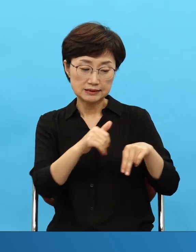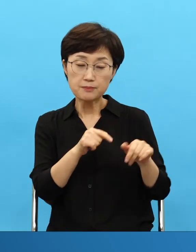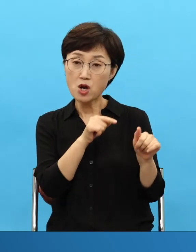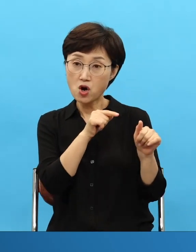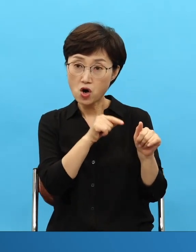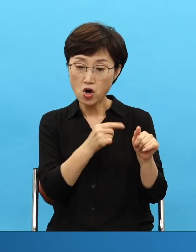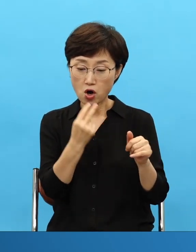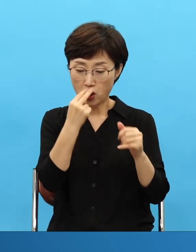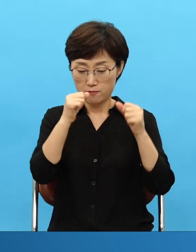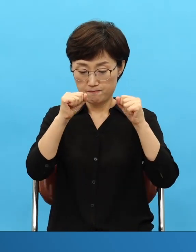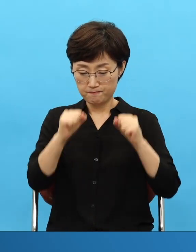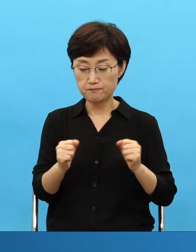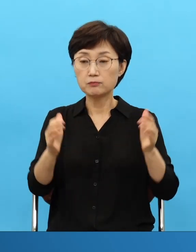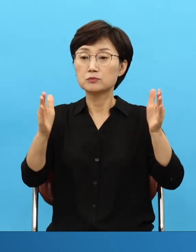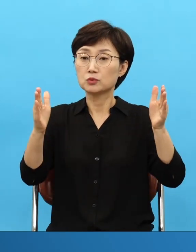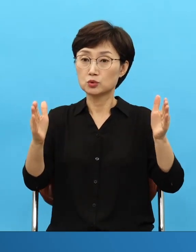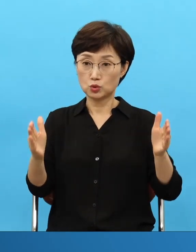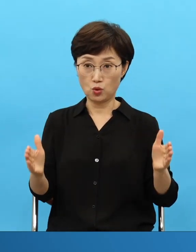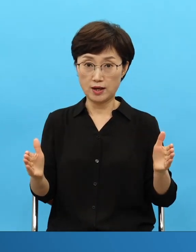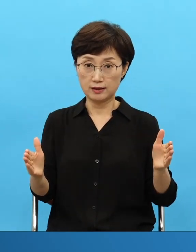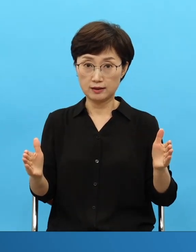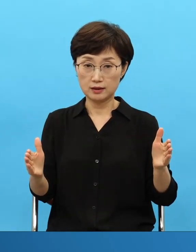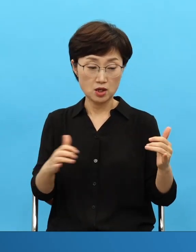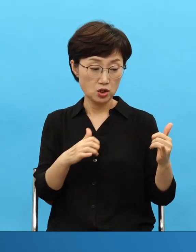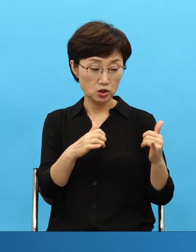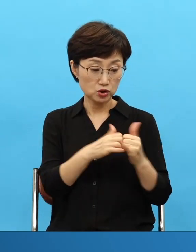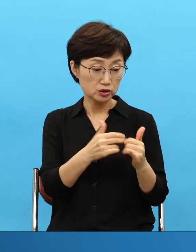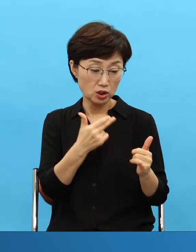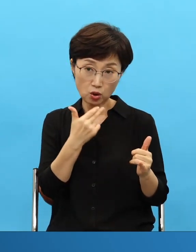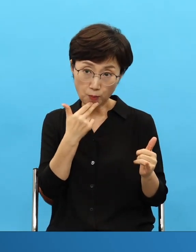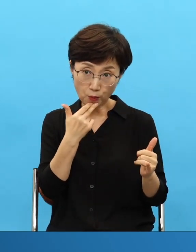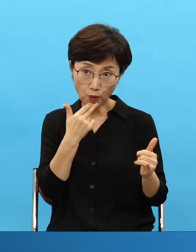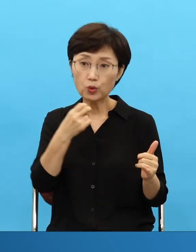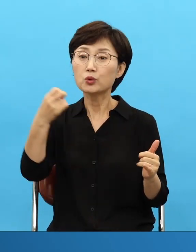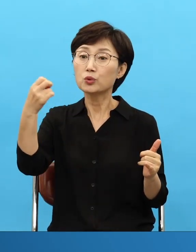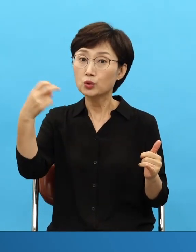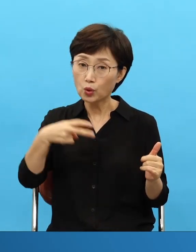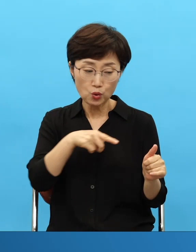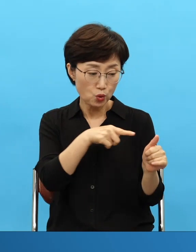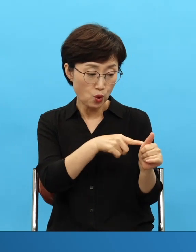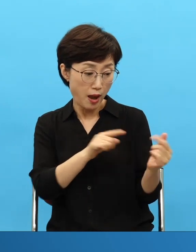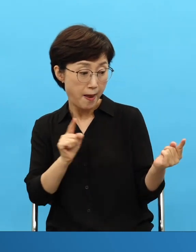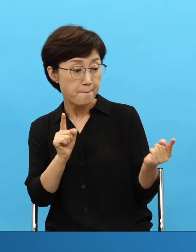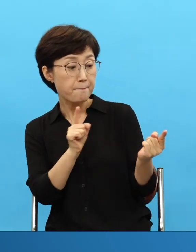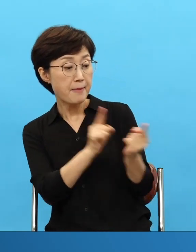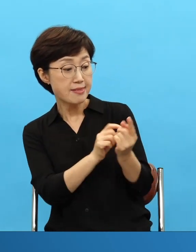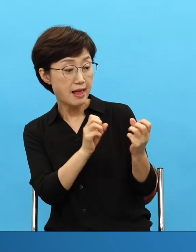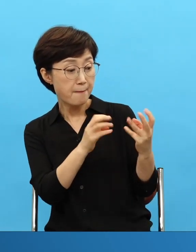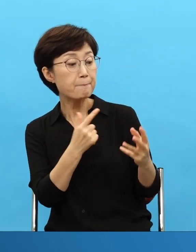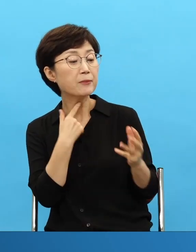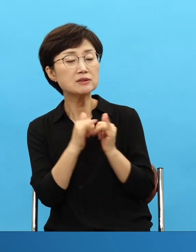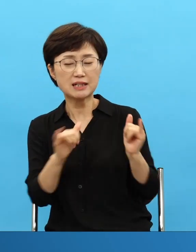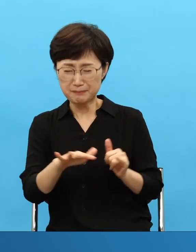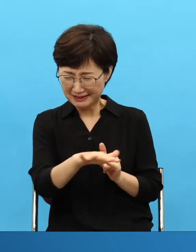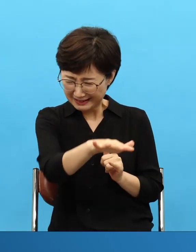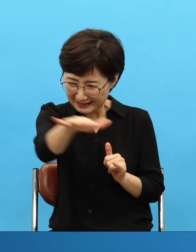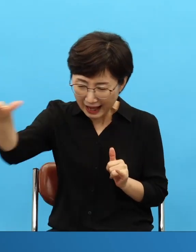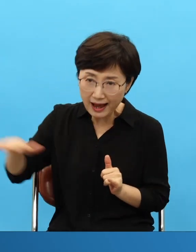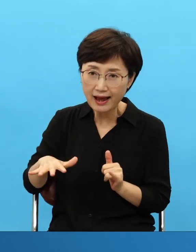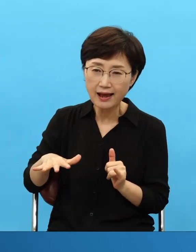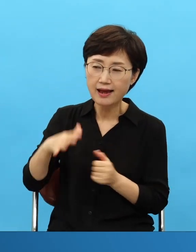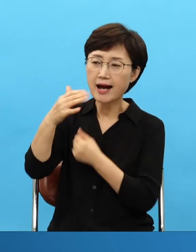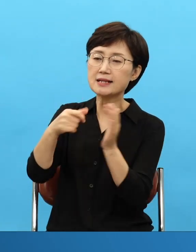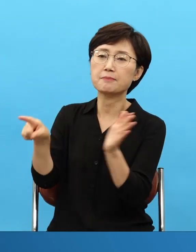사무엘이 살아있는 동안 사무엘을 본 사람은 여호와 하나님을 믿더라. And during